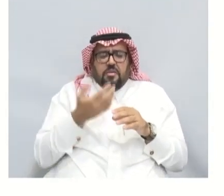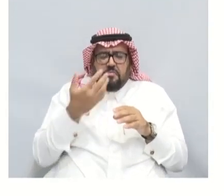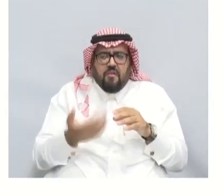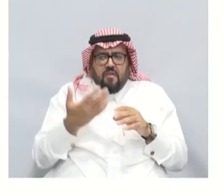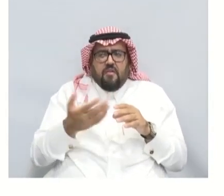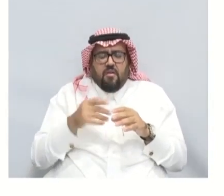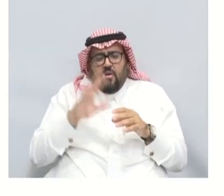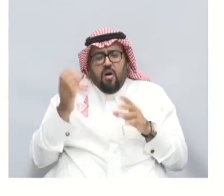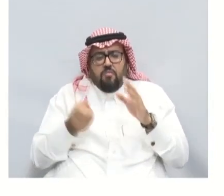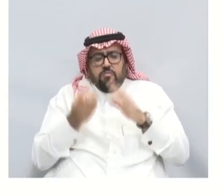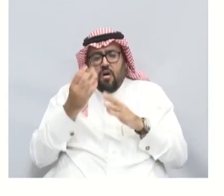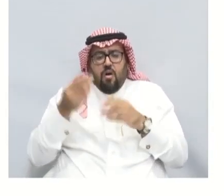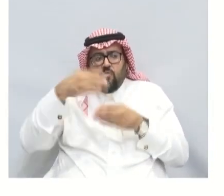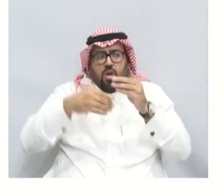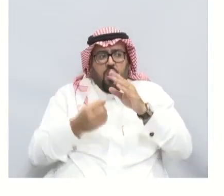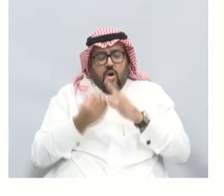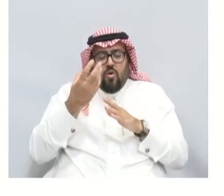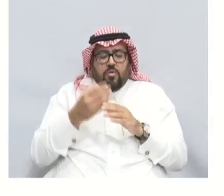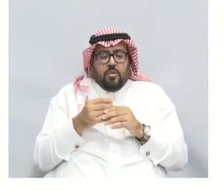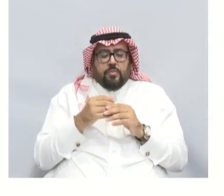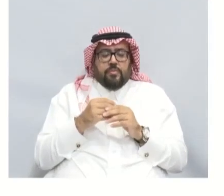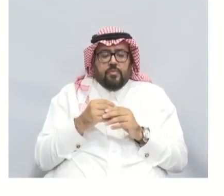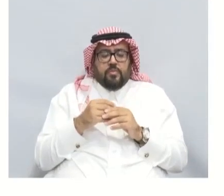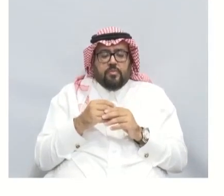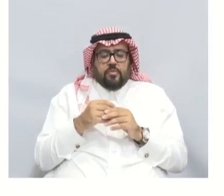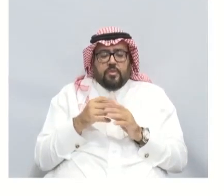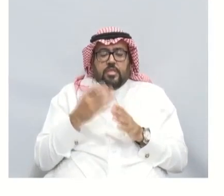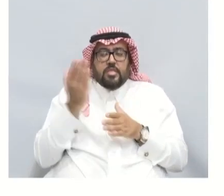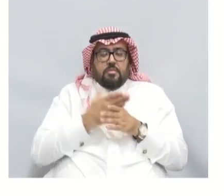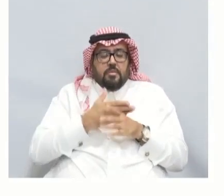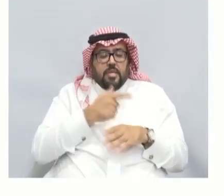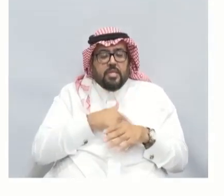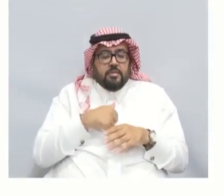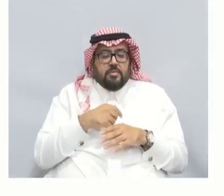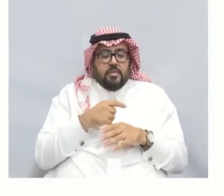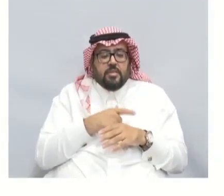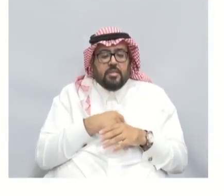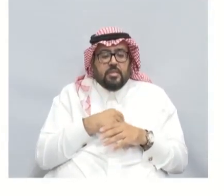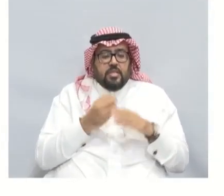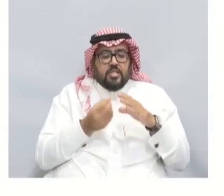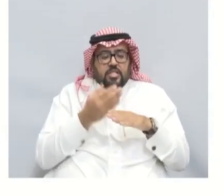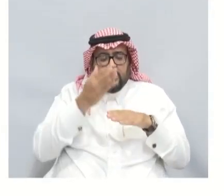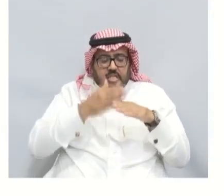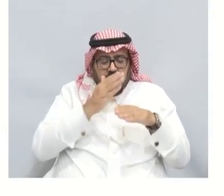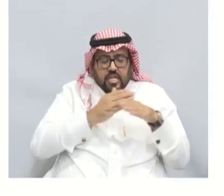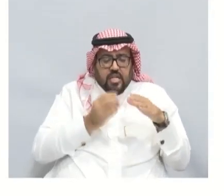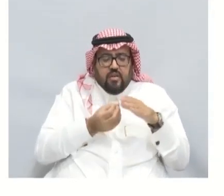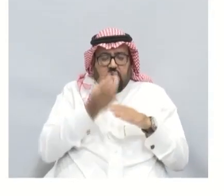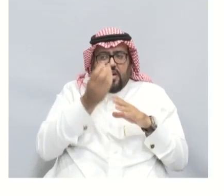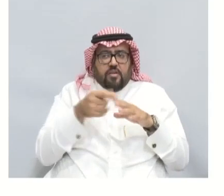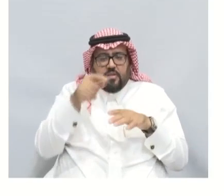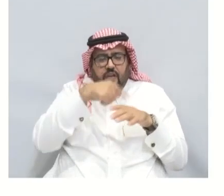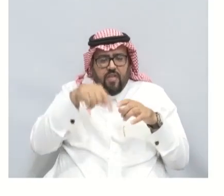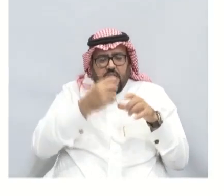يقارن بالمركبة. تتكون طبعا، أين سبب التسمية؟ لماذا سميت بثوران الشقوق؟ سبب